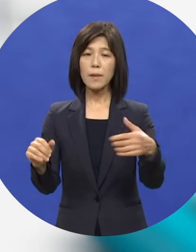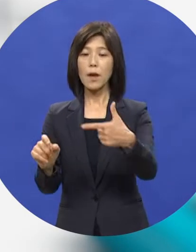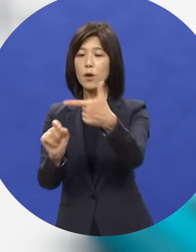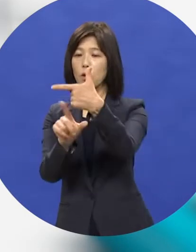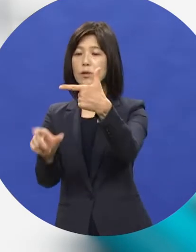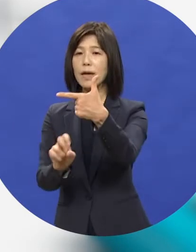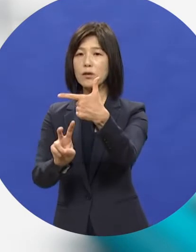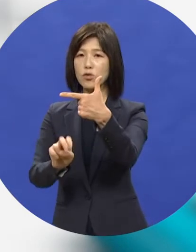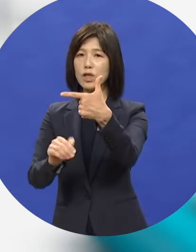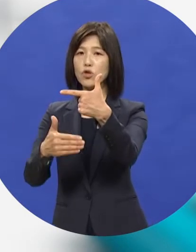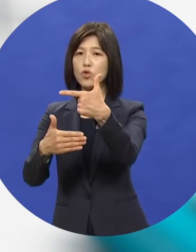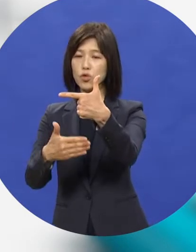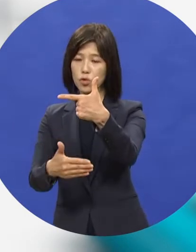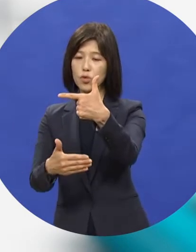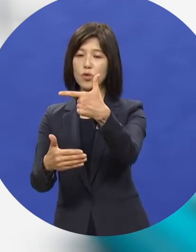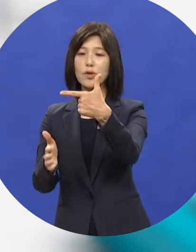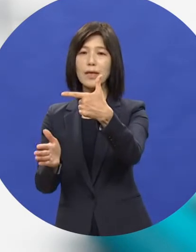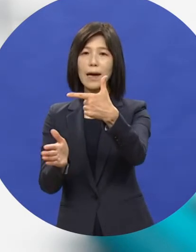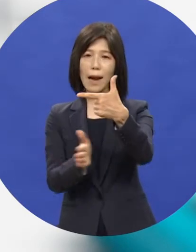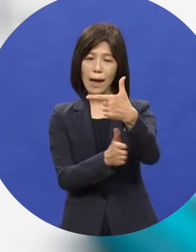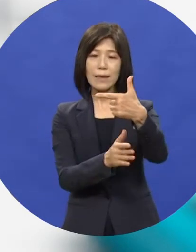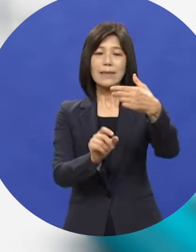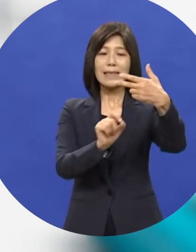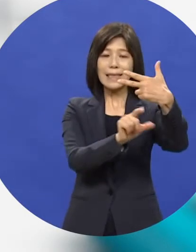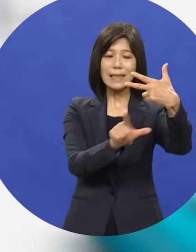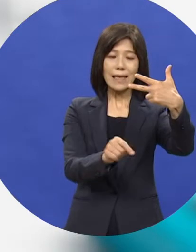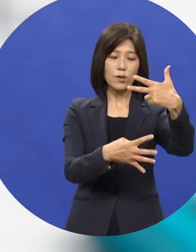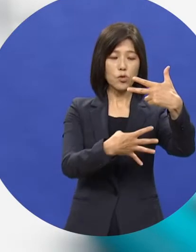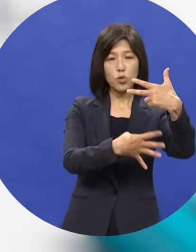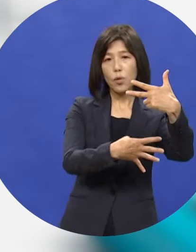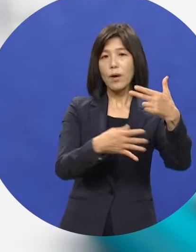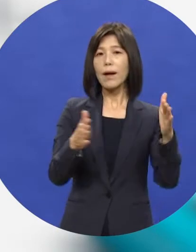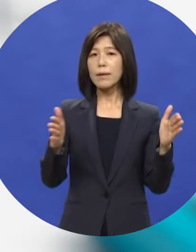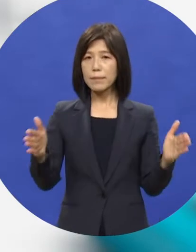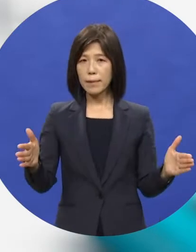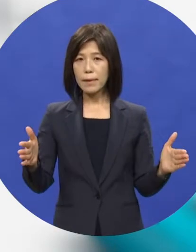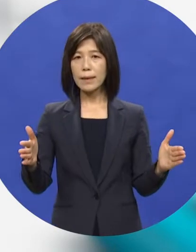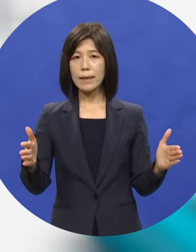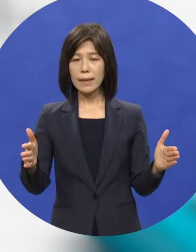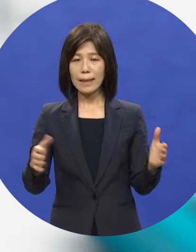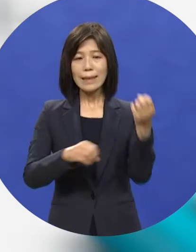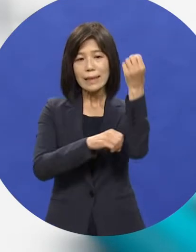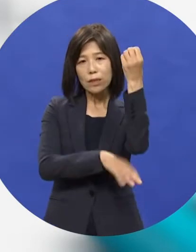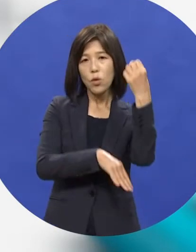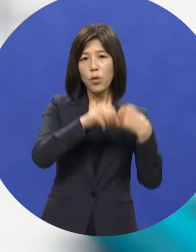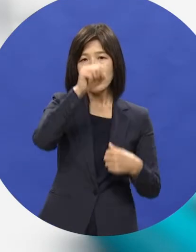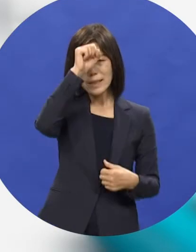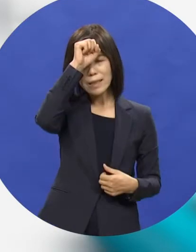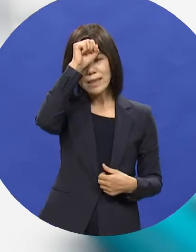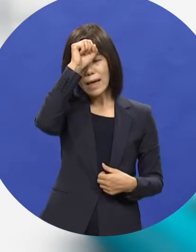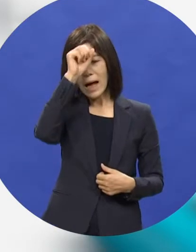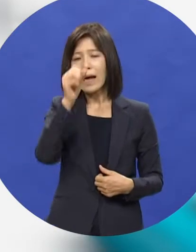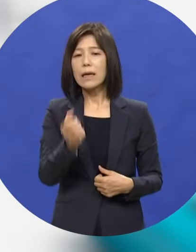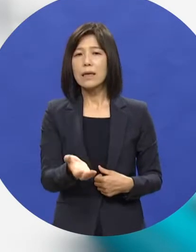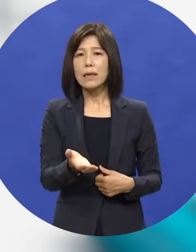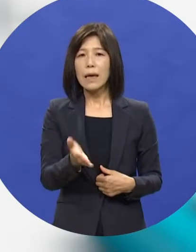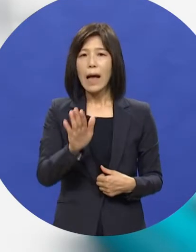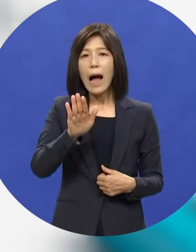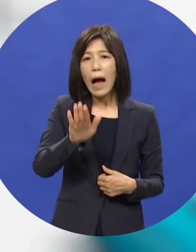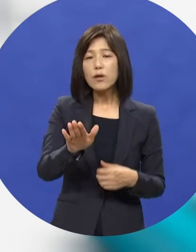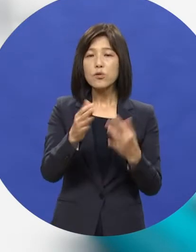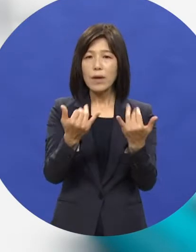6月29日火曜日から7月4日日曜日は基礎疾患を有する方が対象